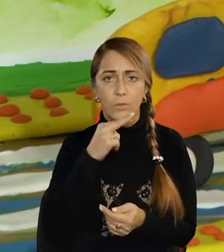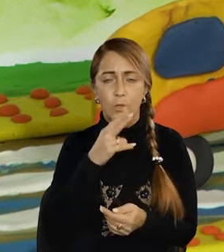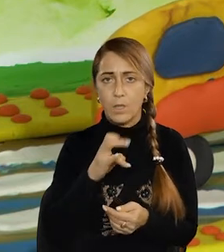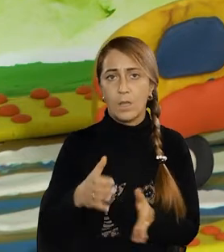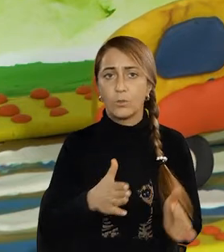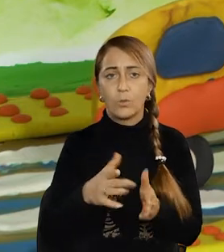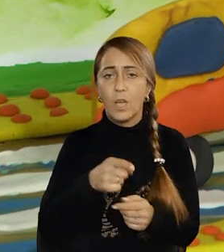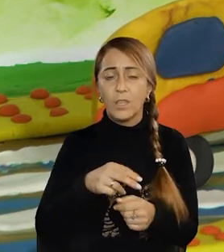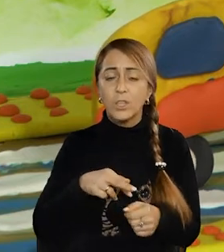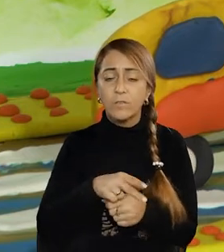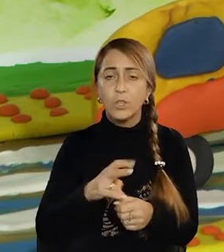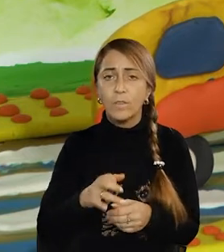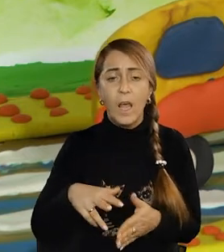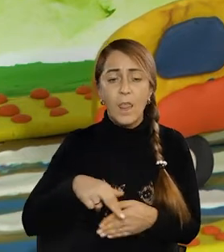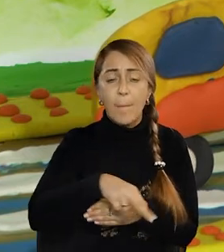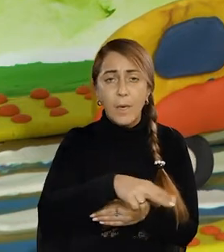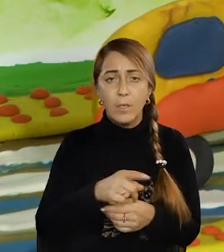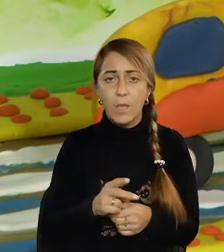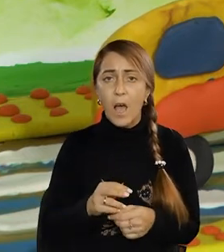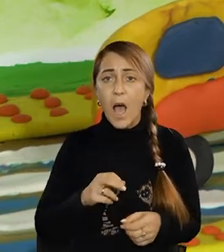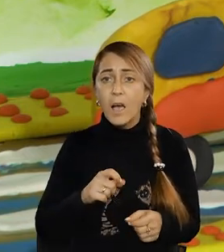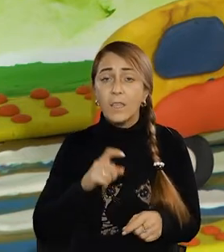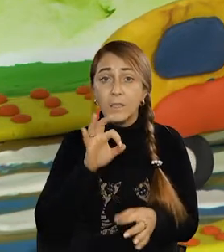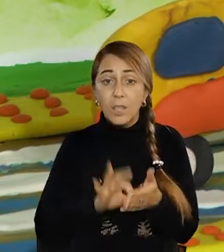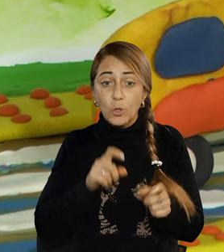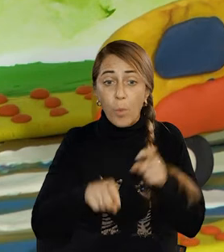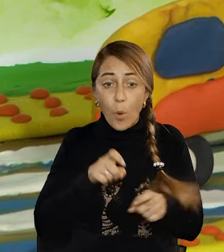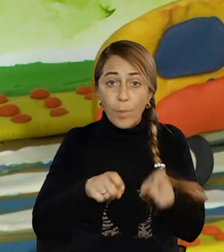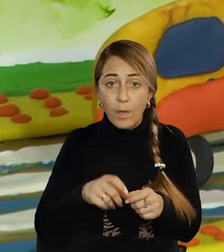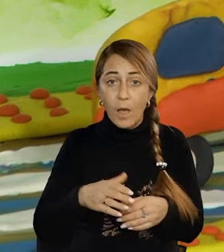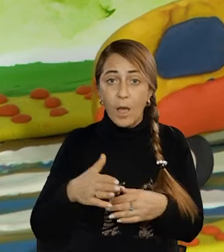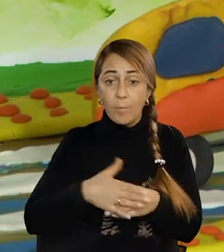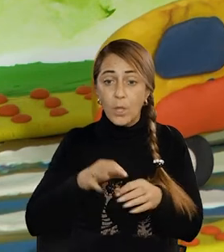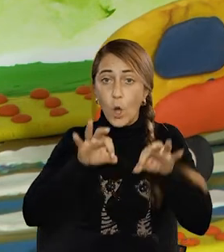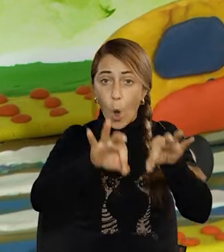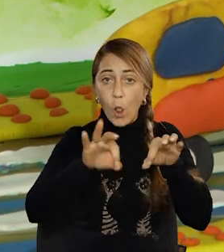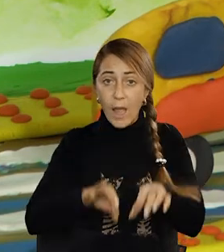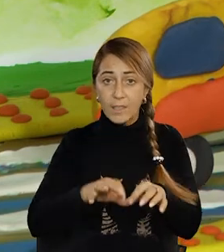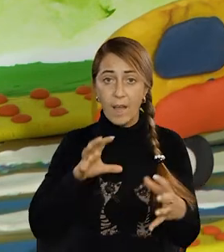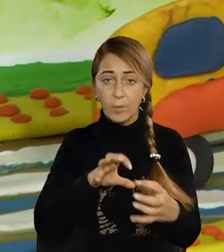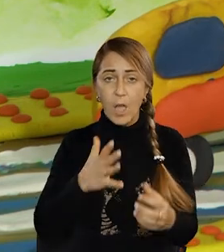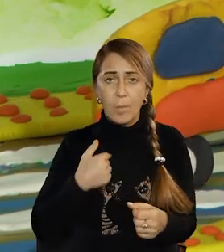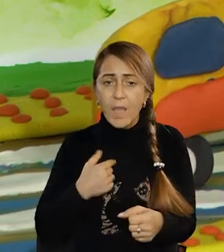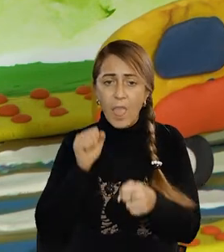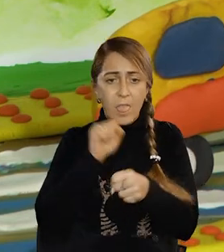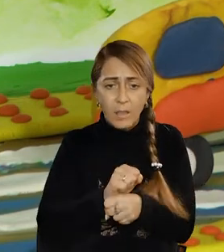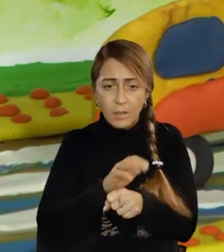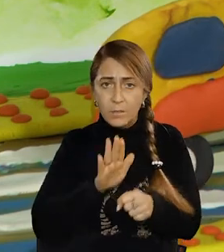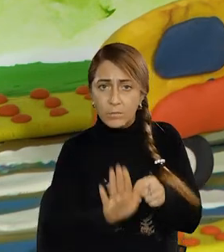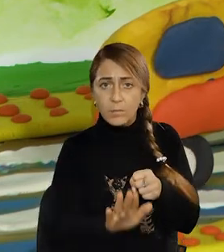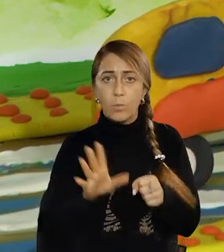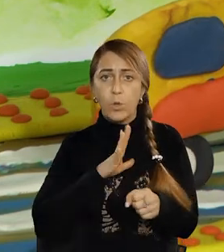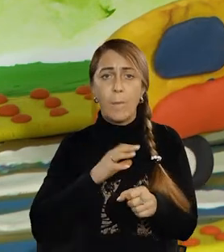ж вийшов не на пішохідний перехід, а вибіг прямісінько під колеса автомобіля. Якби я не загальмувала, була би